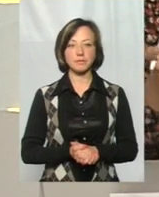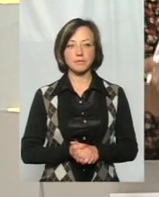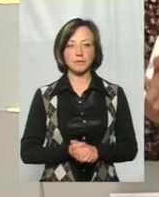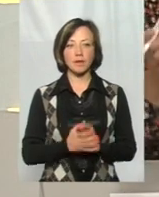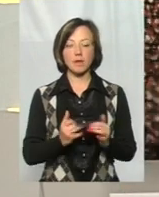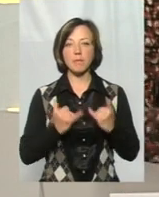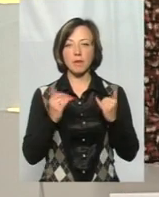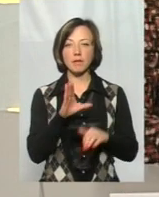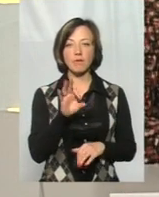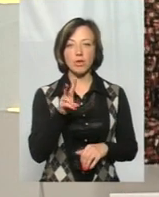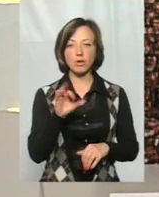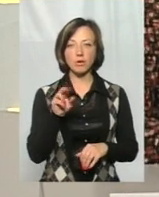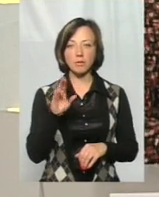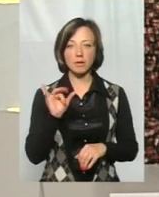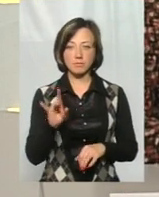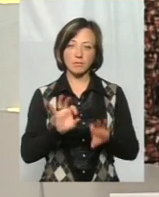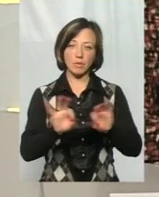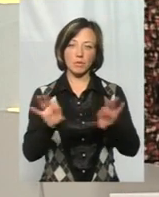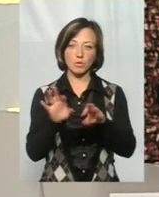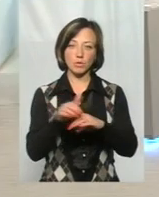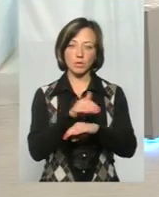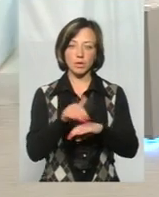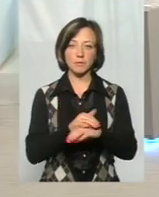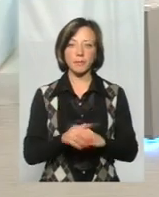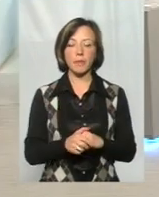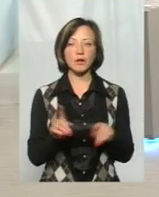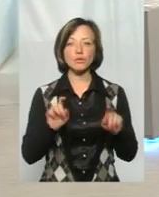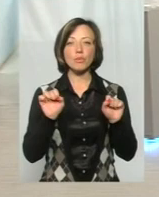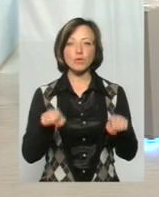Пане Володимир, прокоментуйте. Що тут можна